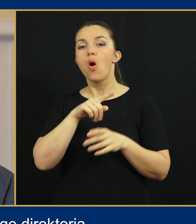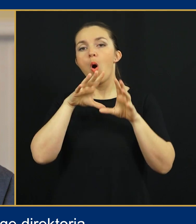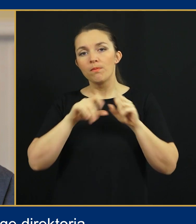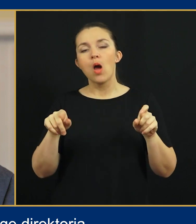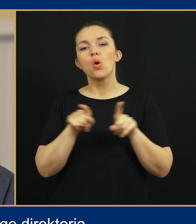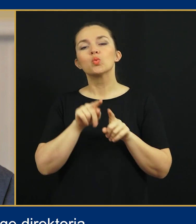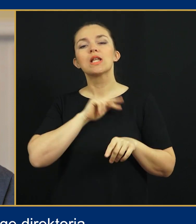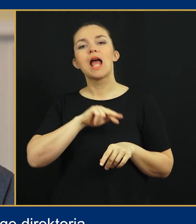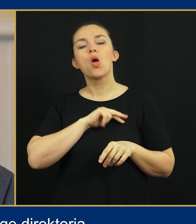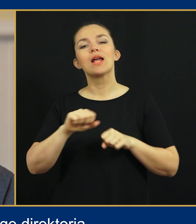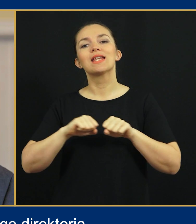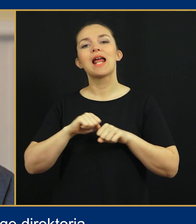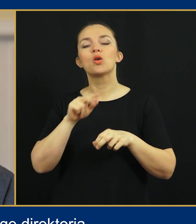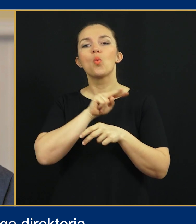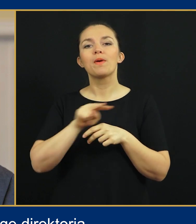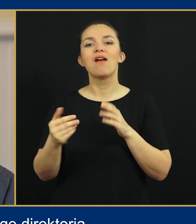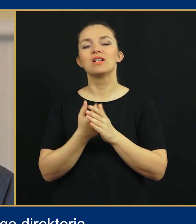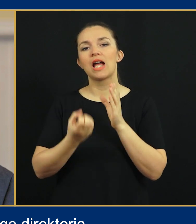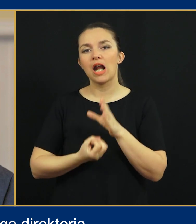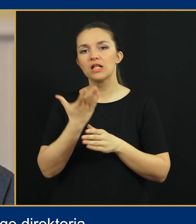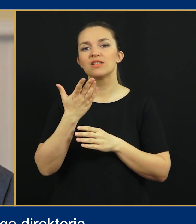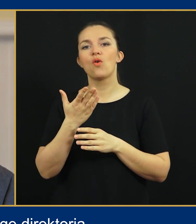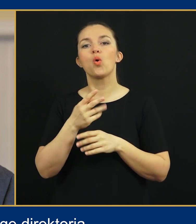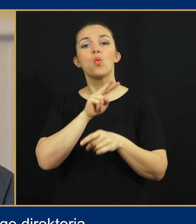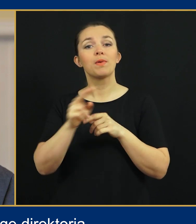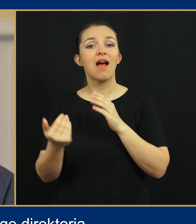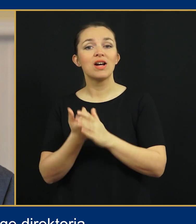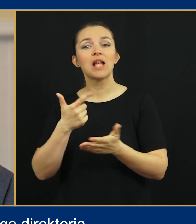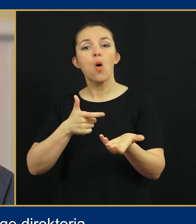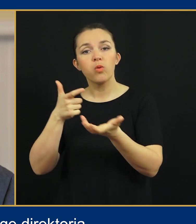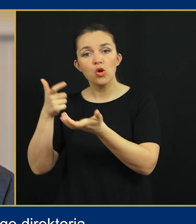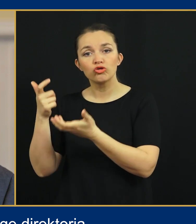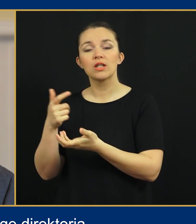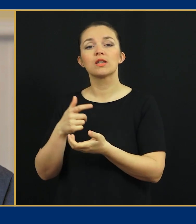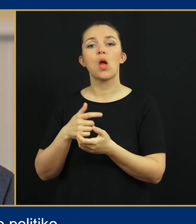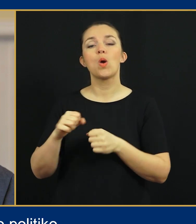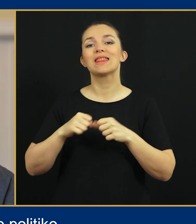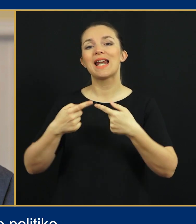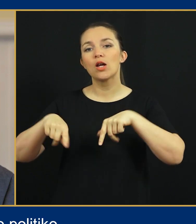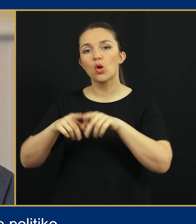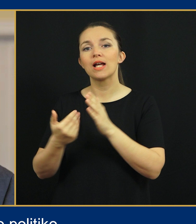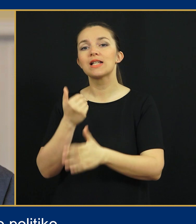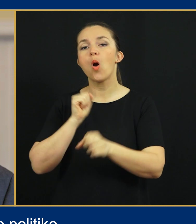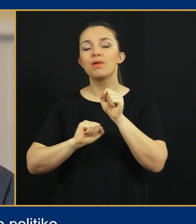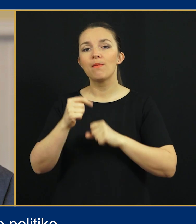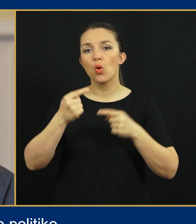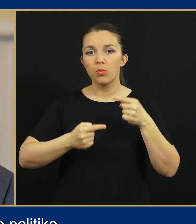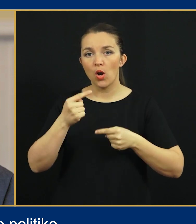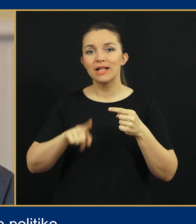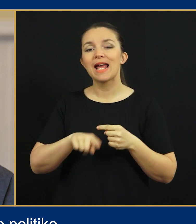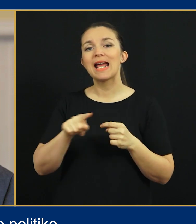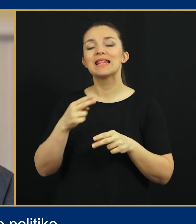drugim je opravljal naloge direktorja uprave za razvoj, uprave za oborožitev, direktorata za